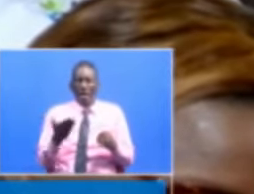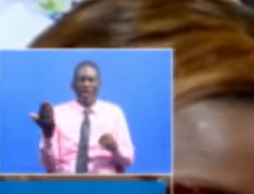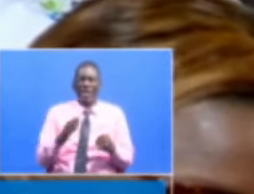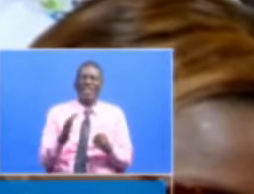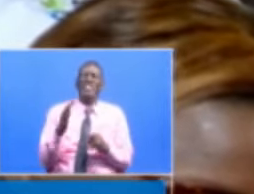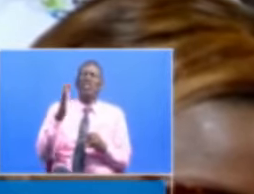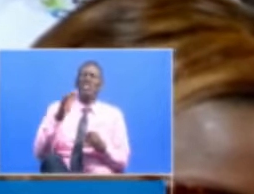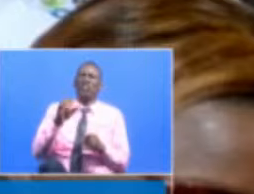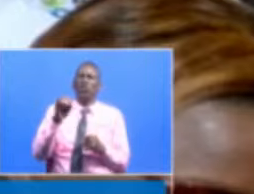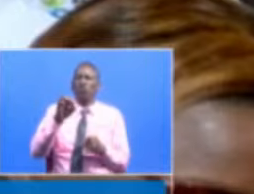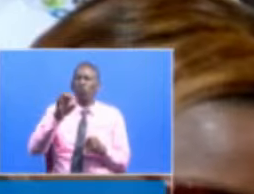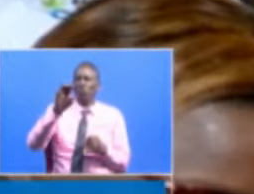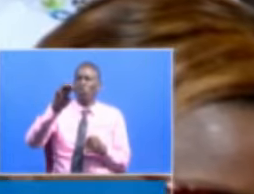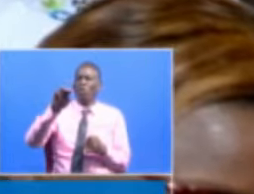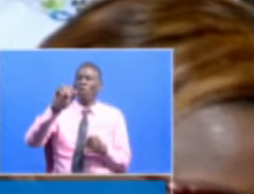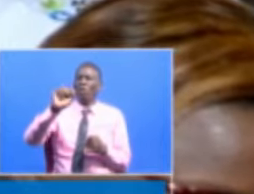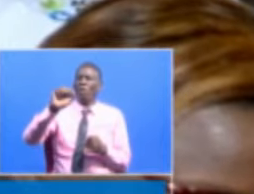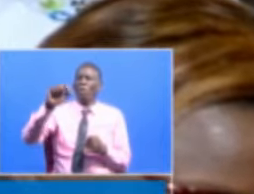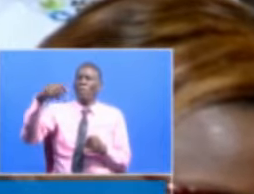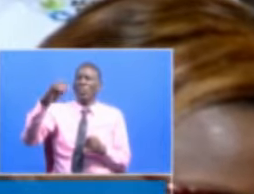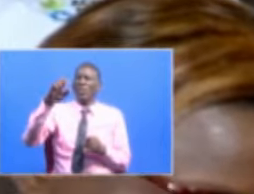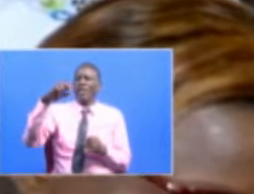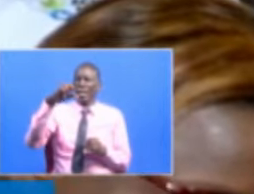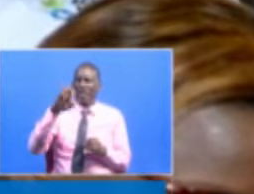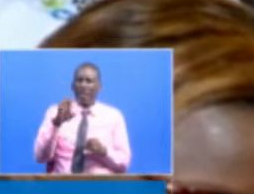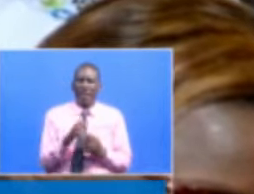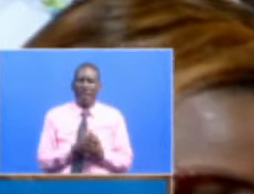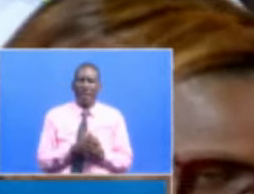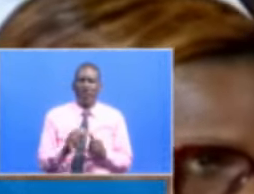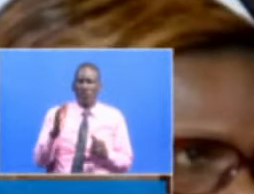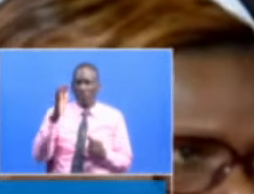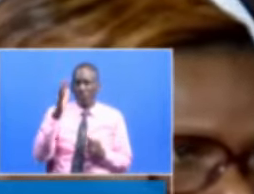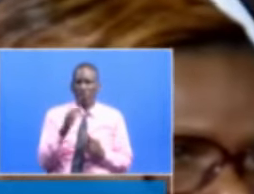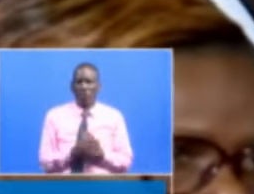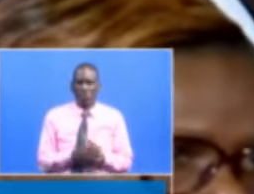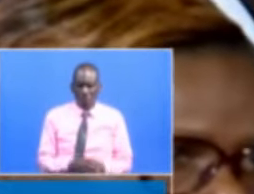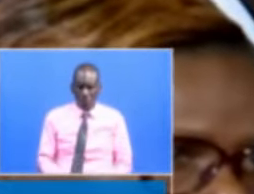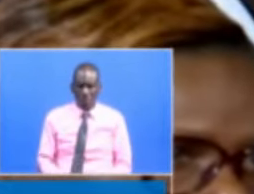iliyopandwa ambayo inaitwa madenge.